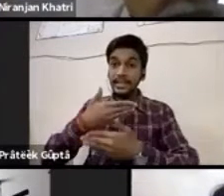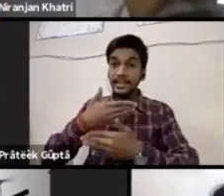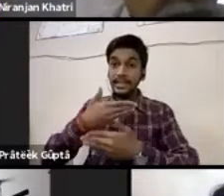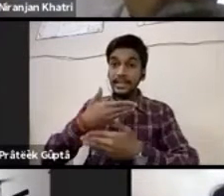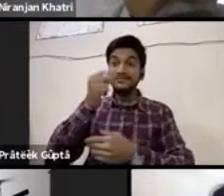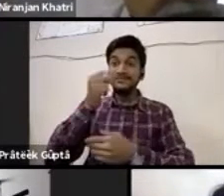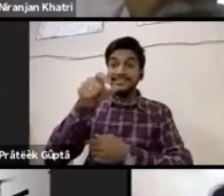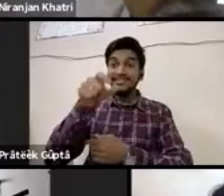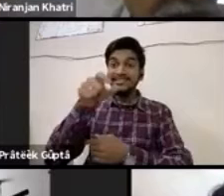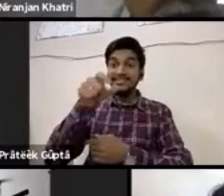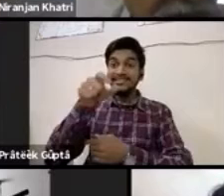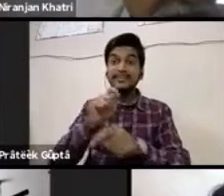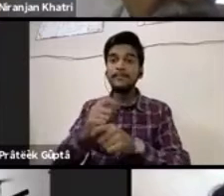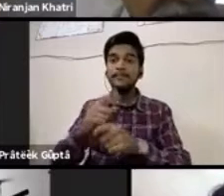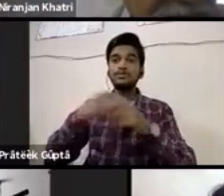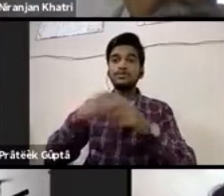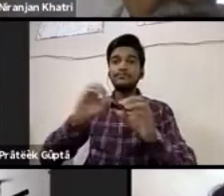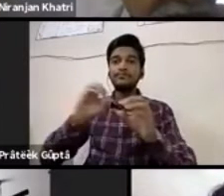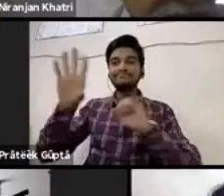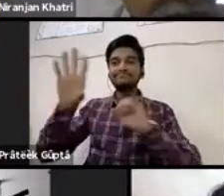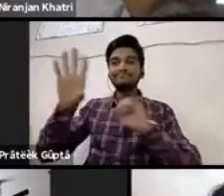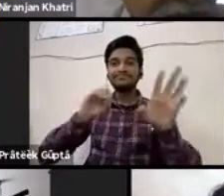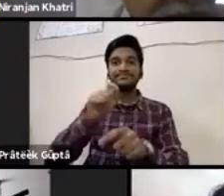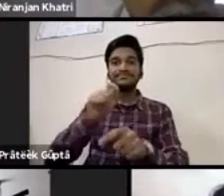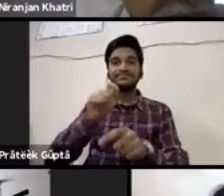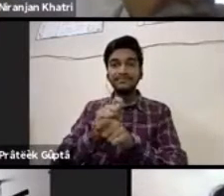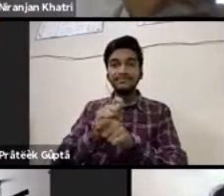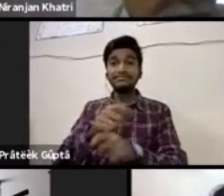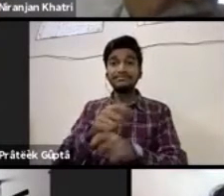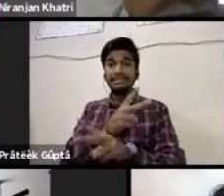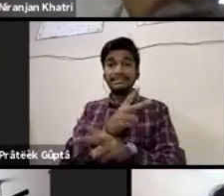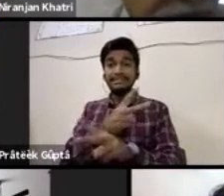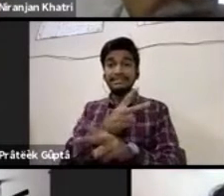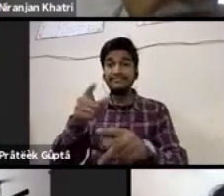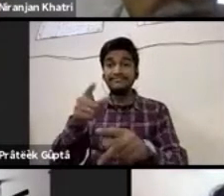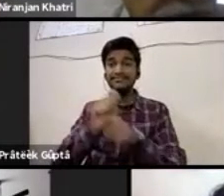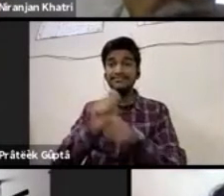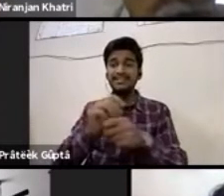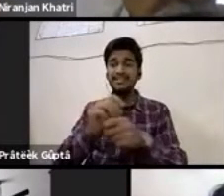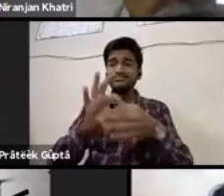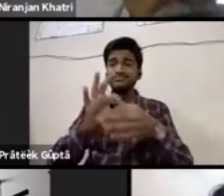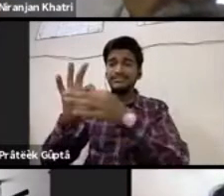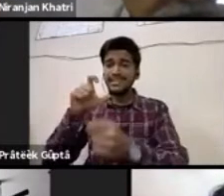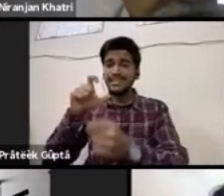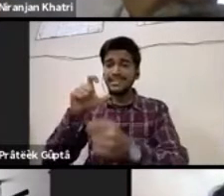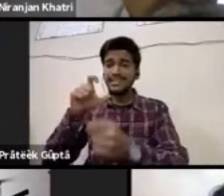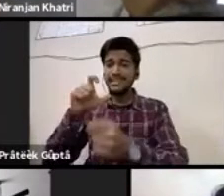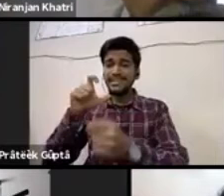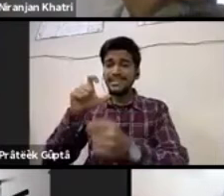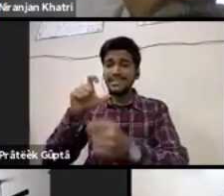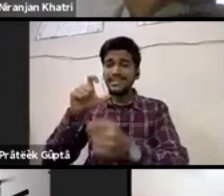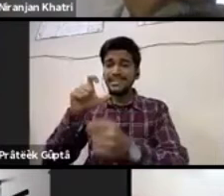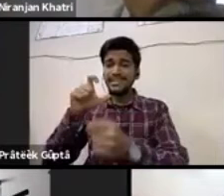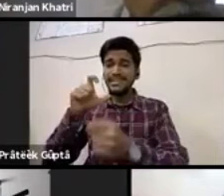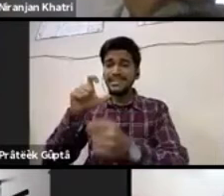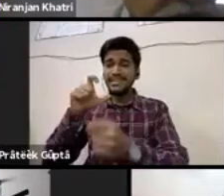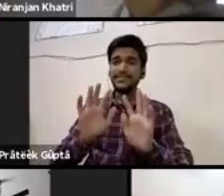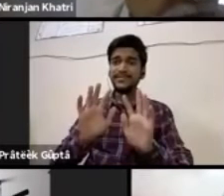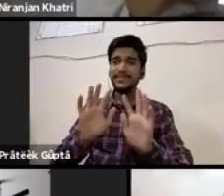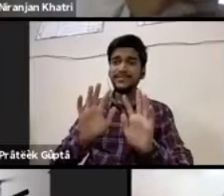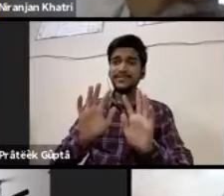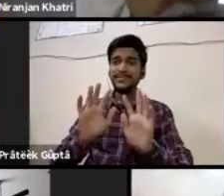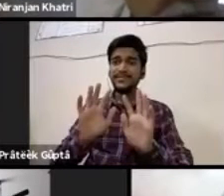थे, और मैंने CII PHDCCI और दूसरे चैम्बर्स के साथ में भी मिलकर काफ़ी काम किया। तो 2013 में ऐसा